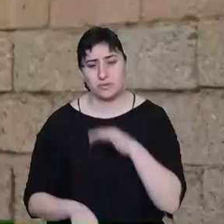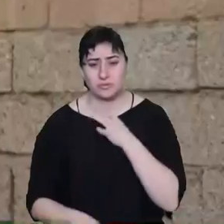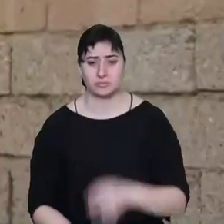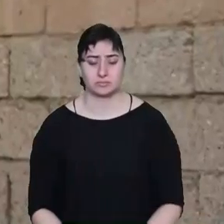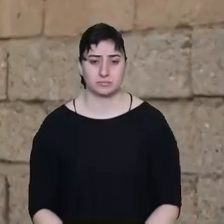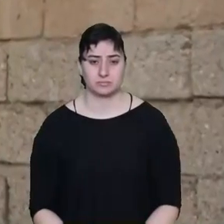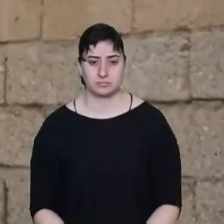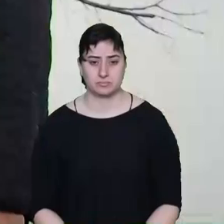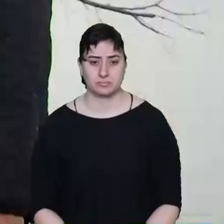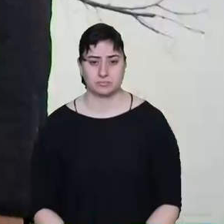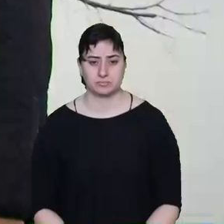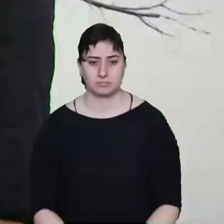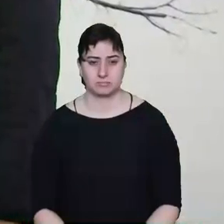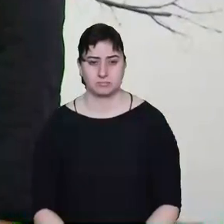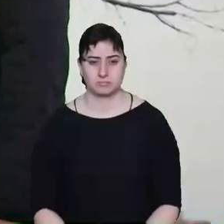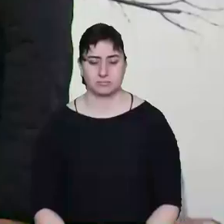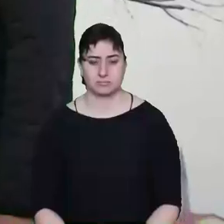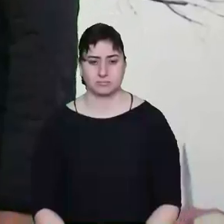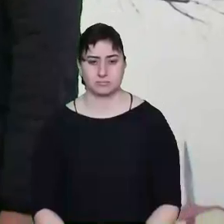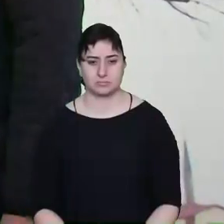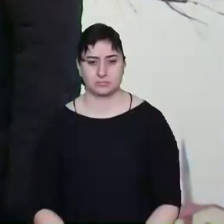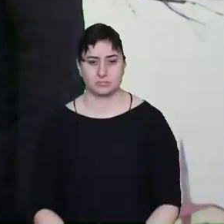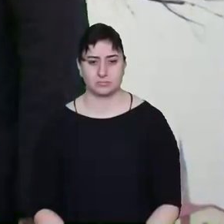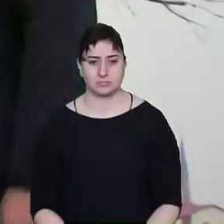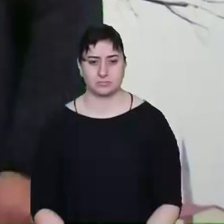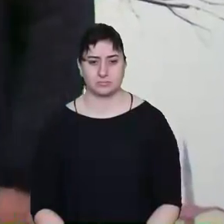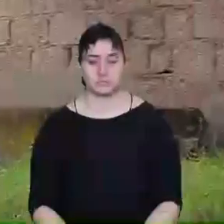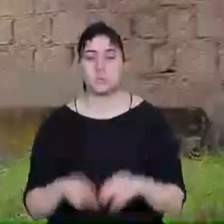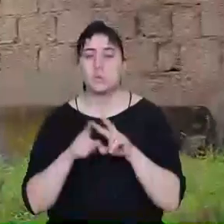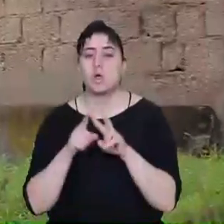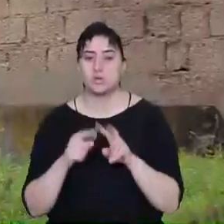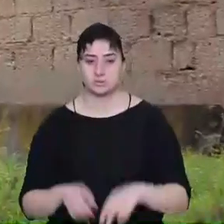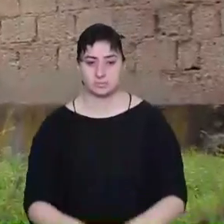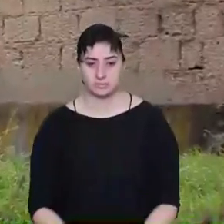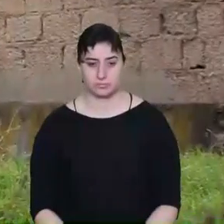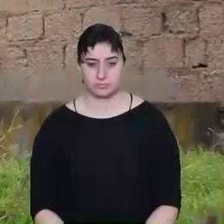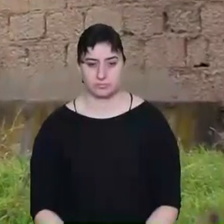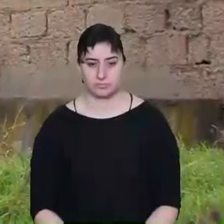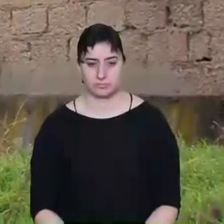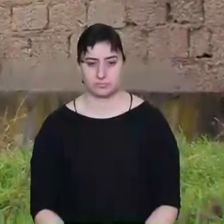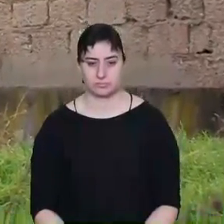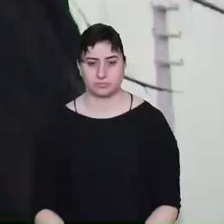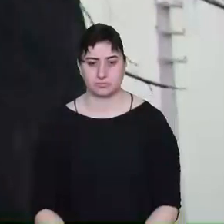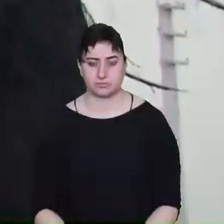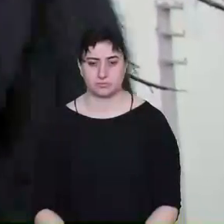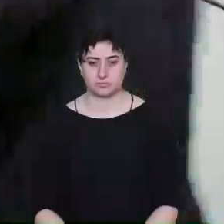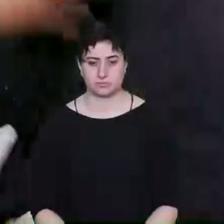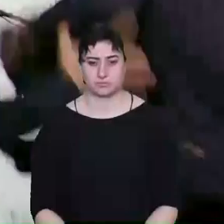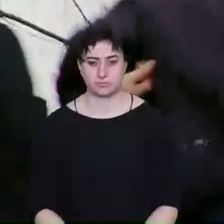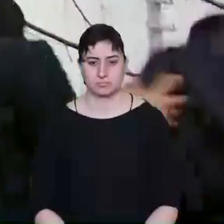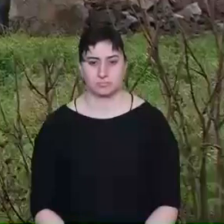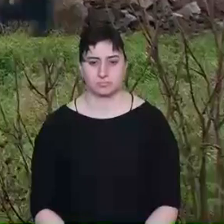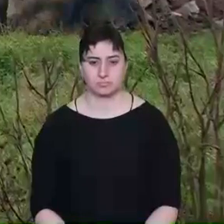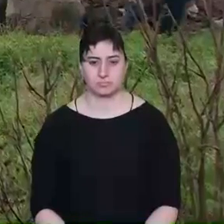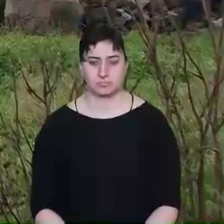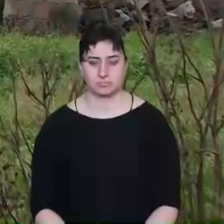olur. Aralarında bakışıp Biricik'i serbest bıraktılar. Burhan! Biricik yanına varır varmaz fırlattı çantayı.